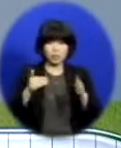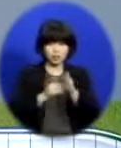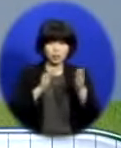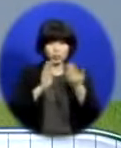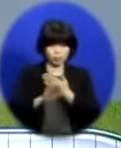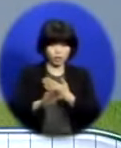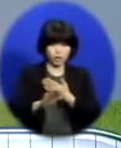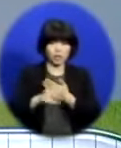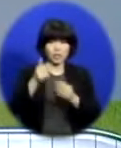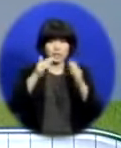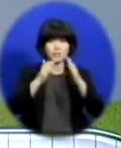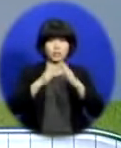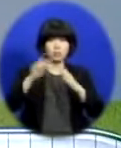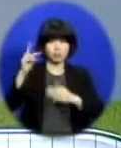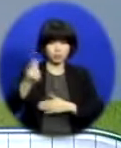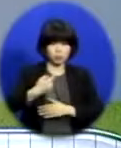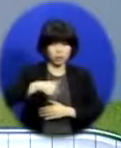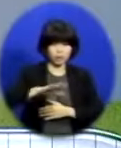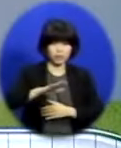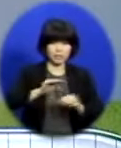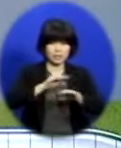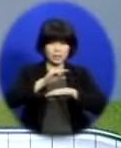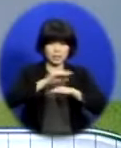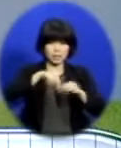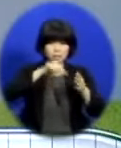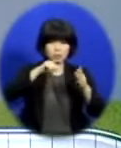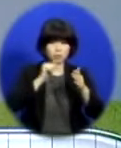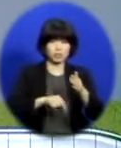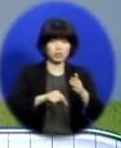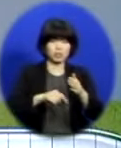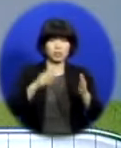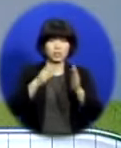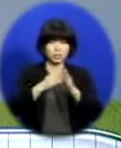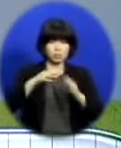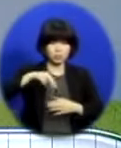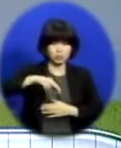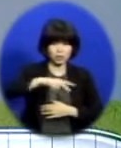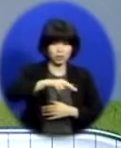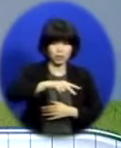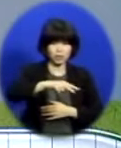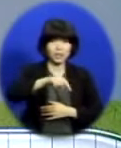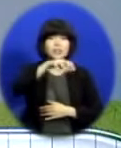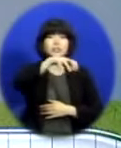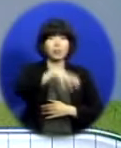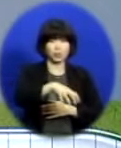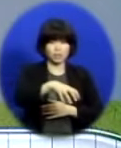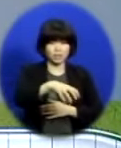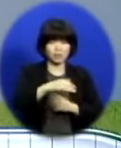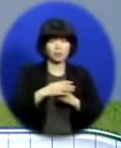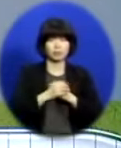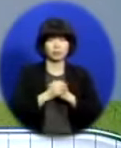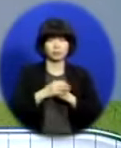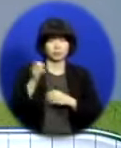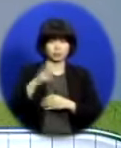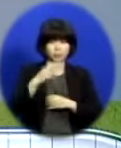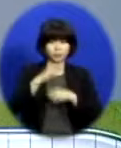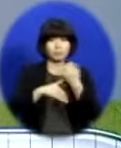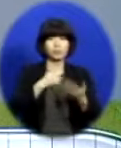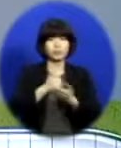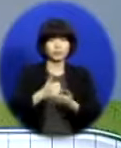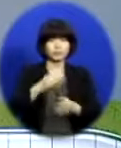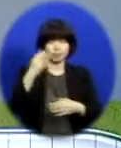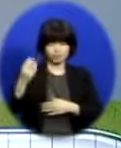이제 집으로 돌아가는 차중에서 집으로 걸어가는 거기서 하나님 저에게